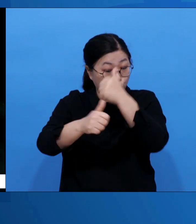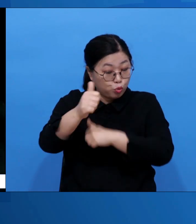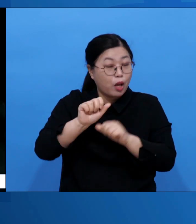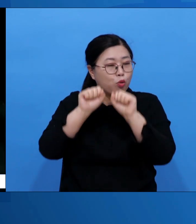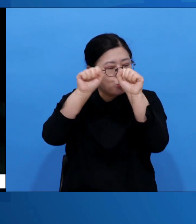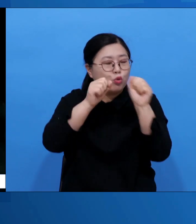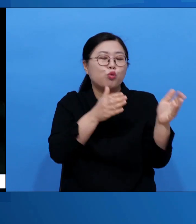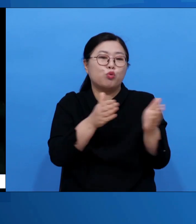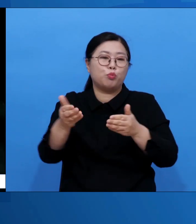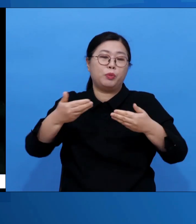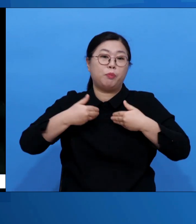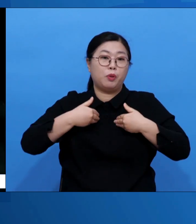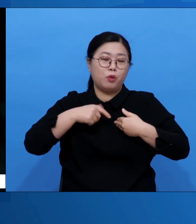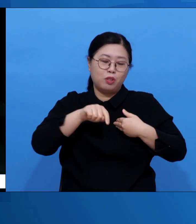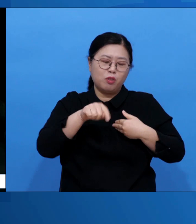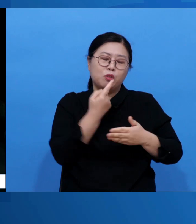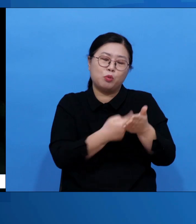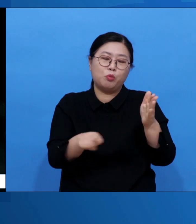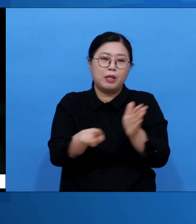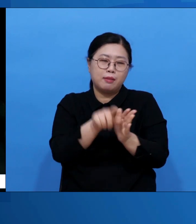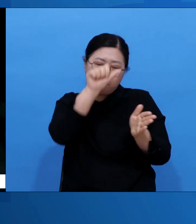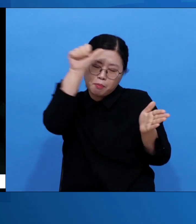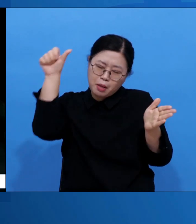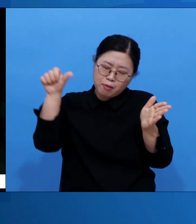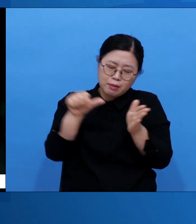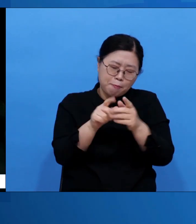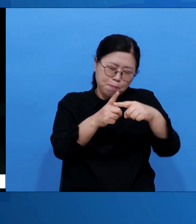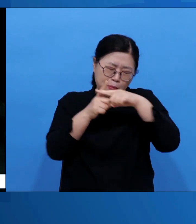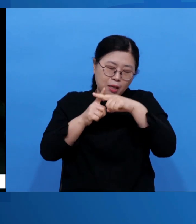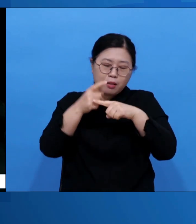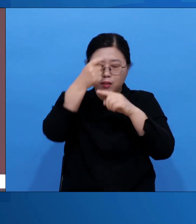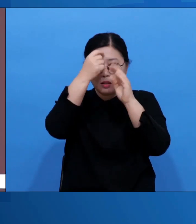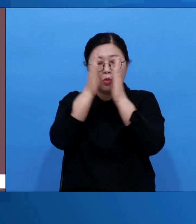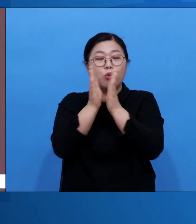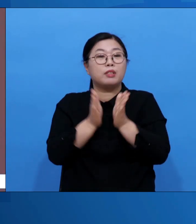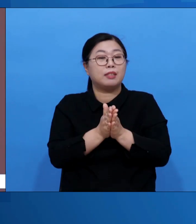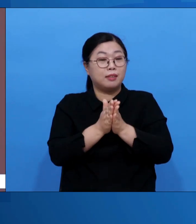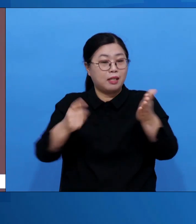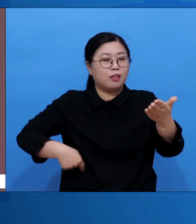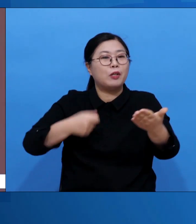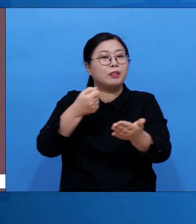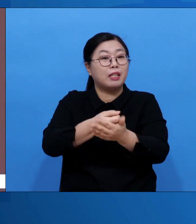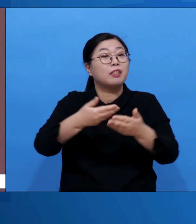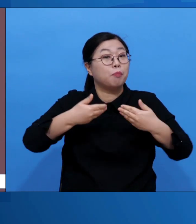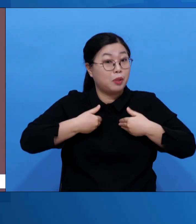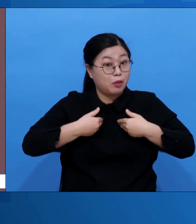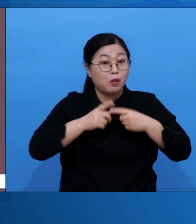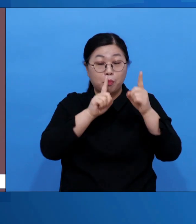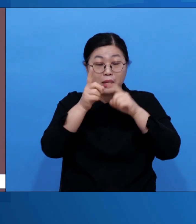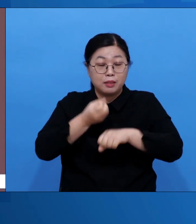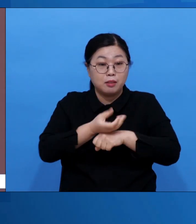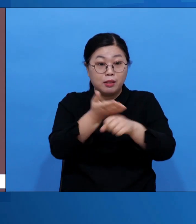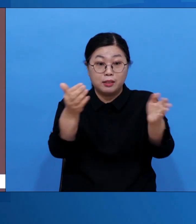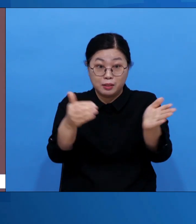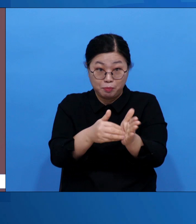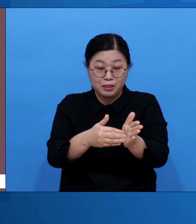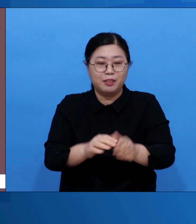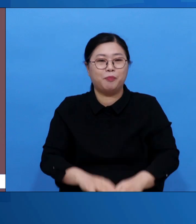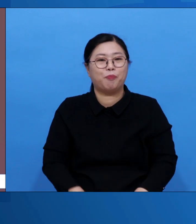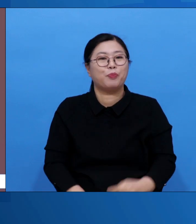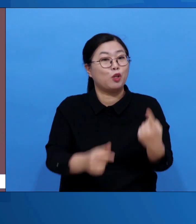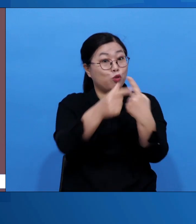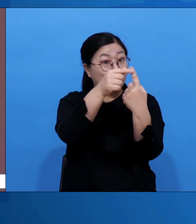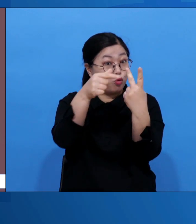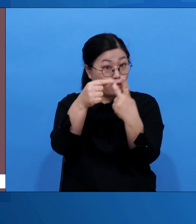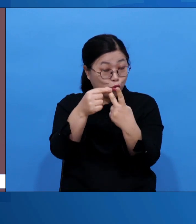준비하며 생을 건 기도를 시작해야 한다고 강조했습니다. 세계 청년 리더 수련회와 세계 의료인 법조인